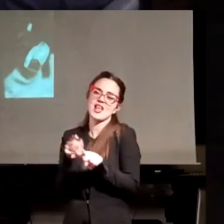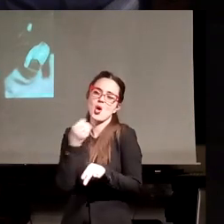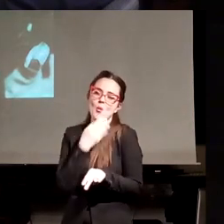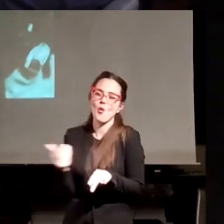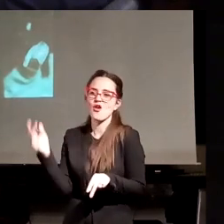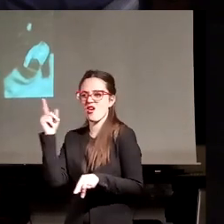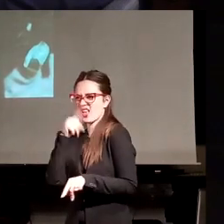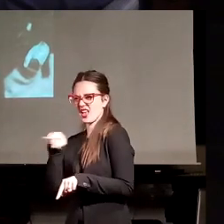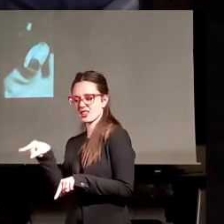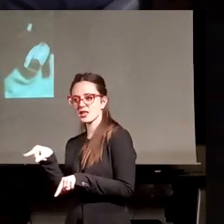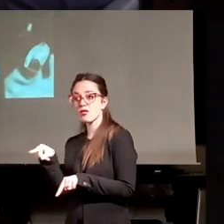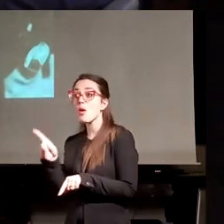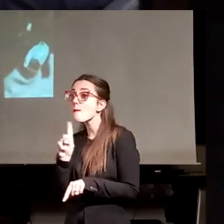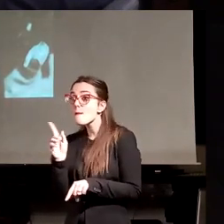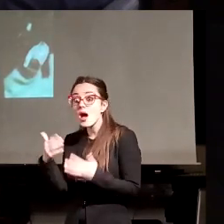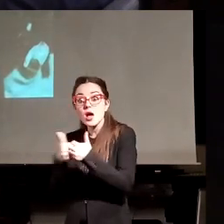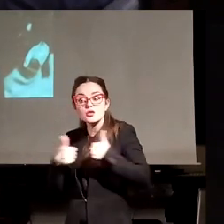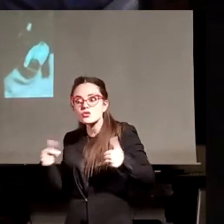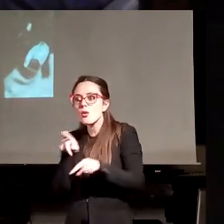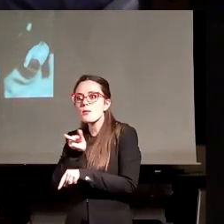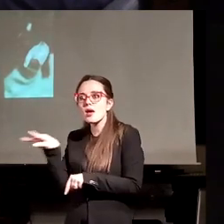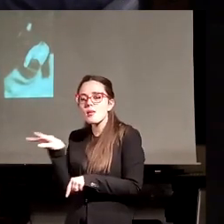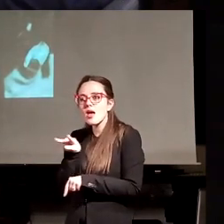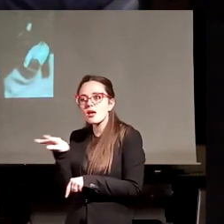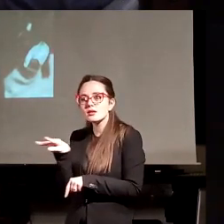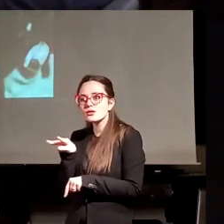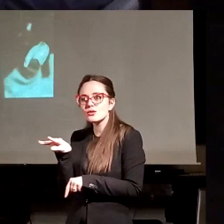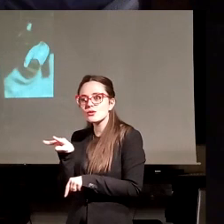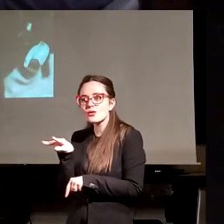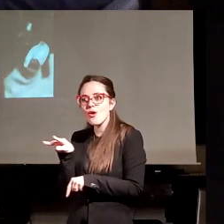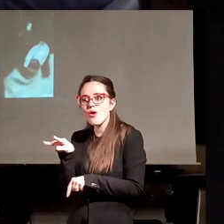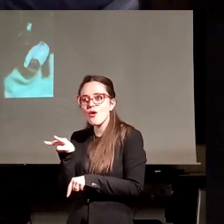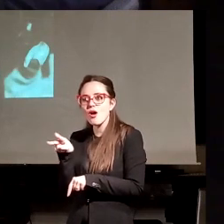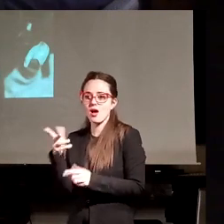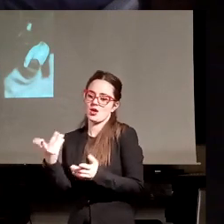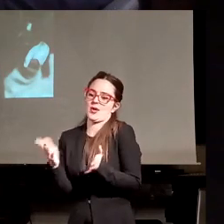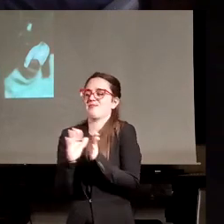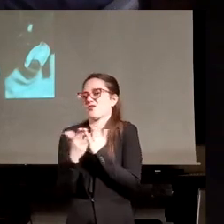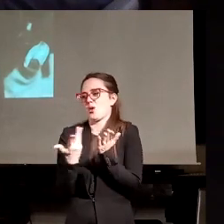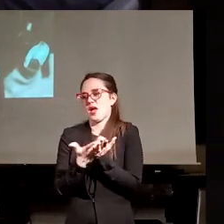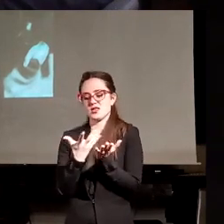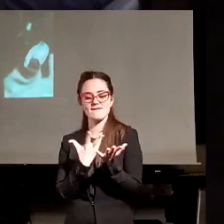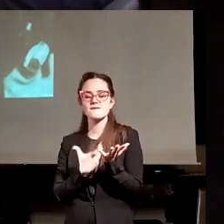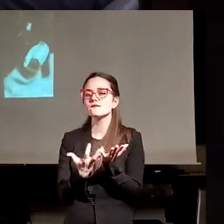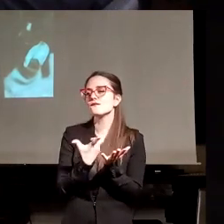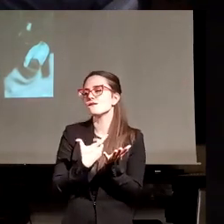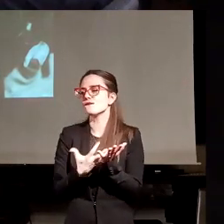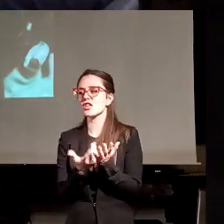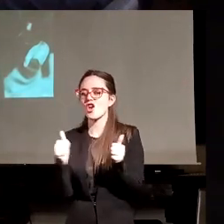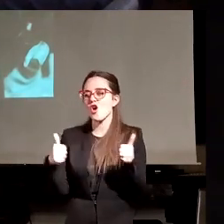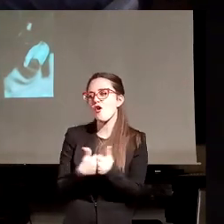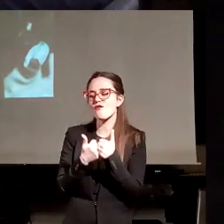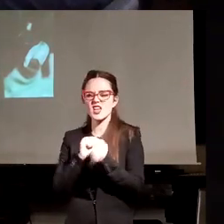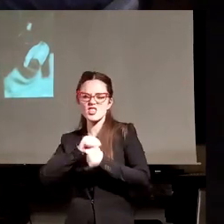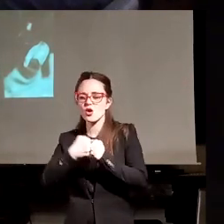nuovo lo sdoppiamento che corrente l'essere romanzescamente accattivante e creare proprio il conflitto la